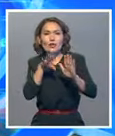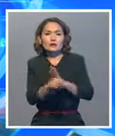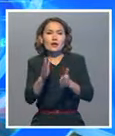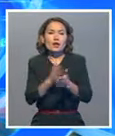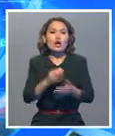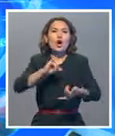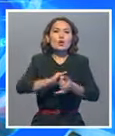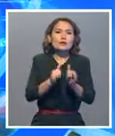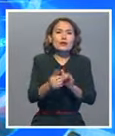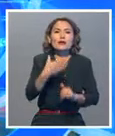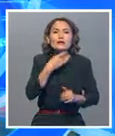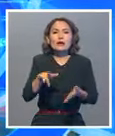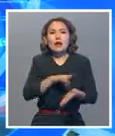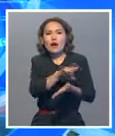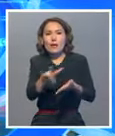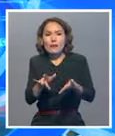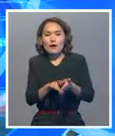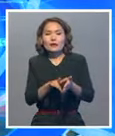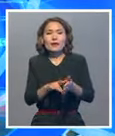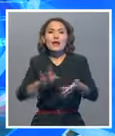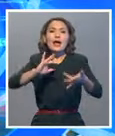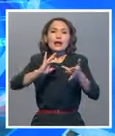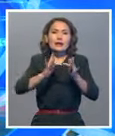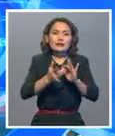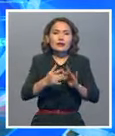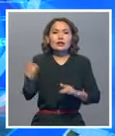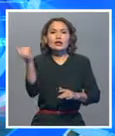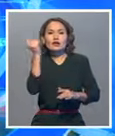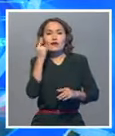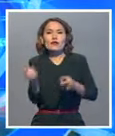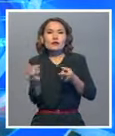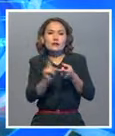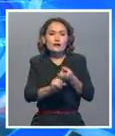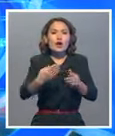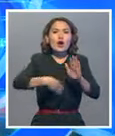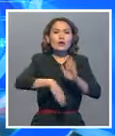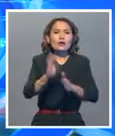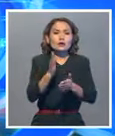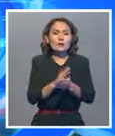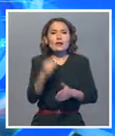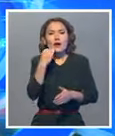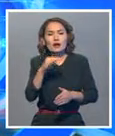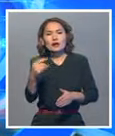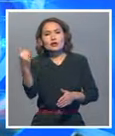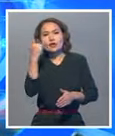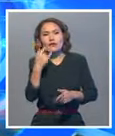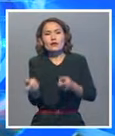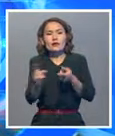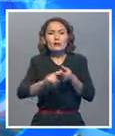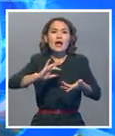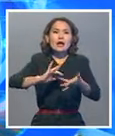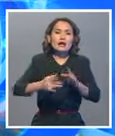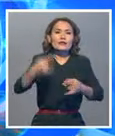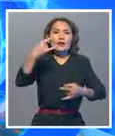дейін Өскемен мен Семей қалаларында оптикалық талшықты желіні енгізу толығымен аяқталады. Бұл тұрғындардың жоғары сапалы телефон байланысы,